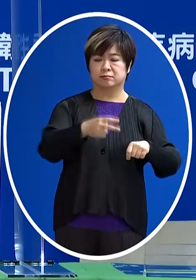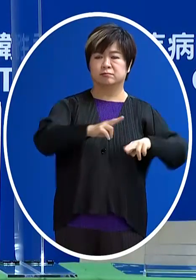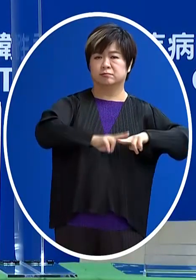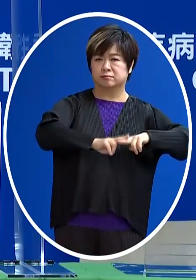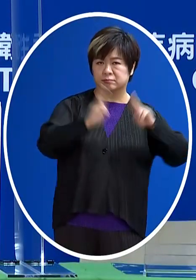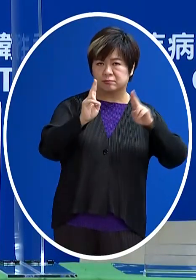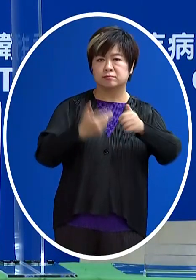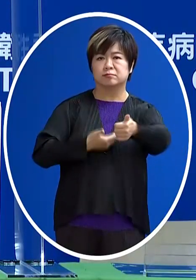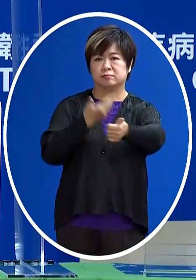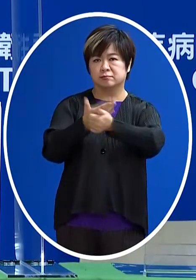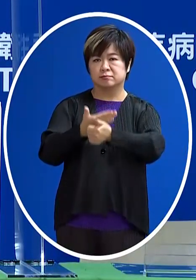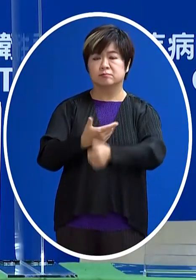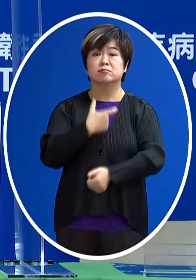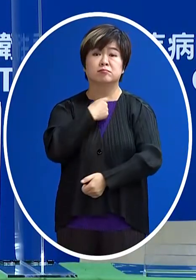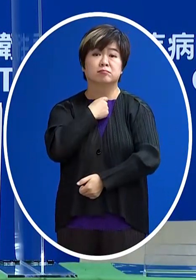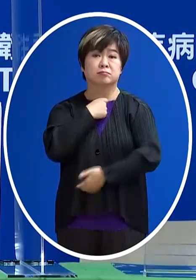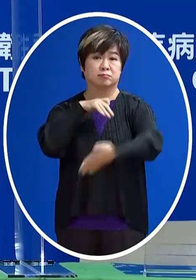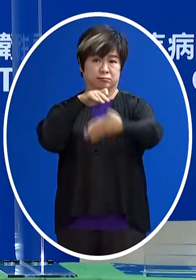院的登记啊。